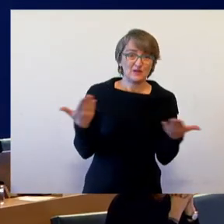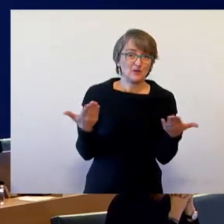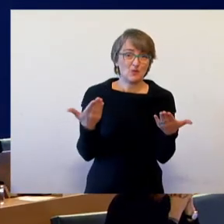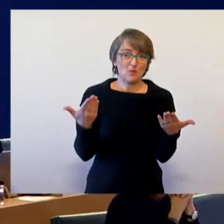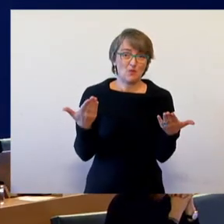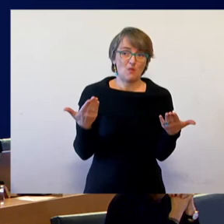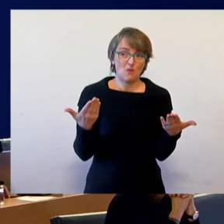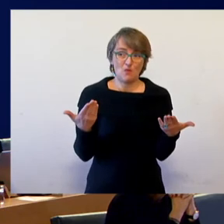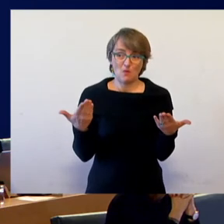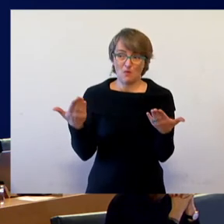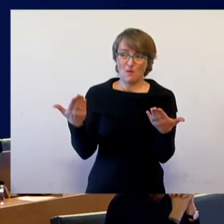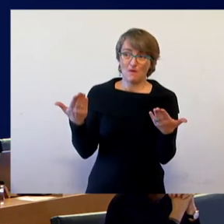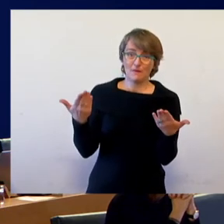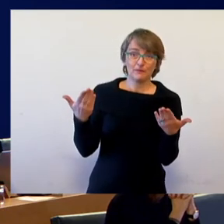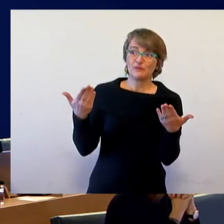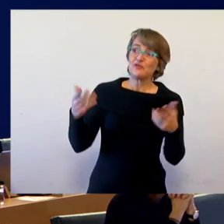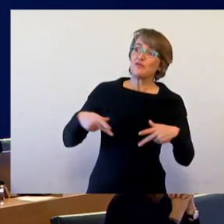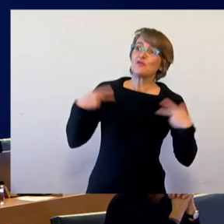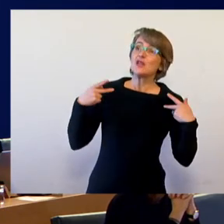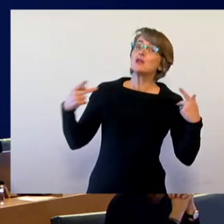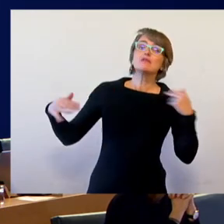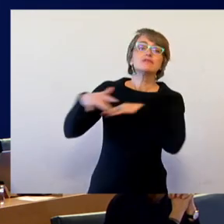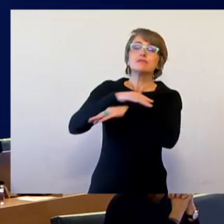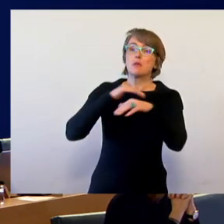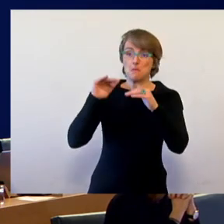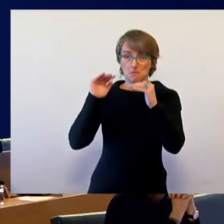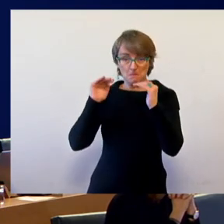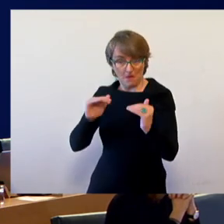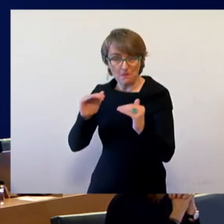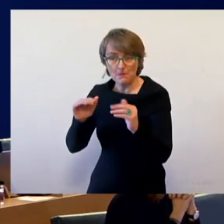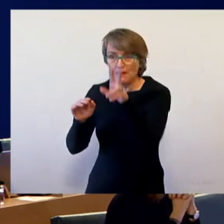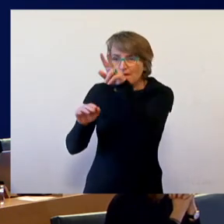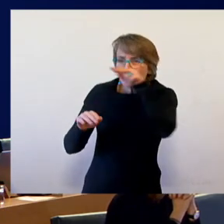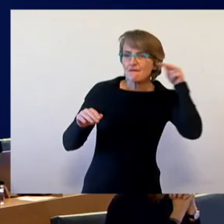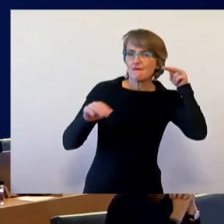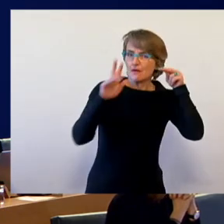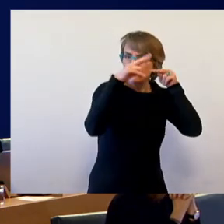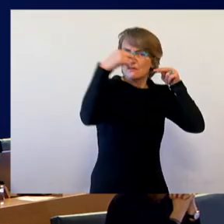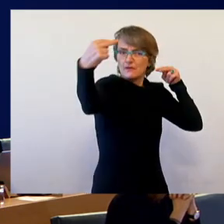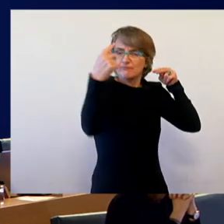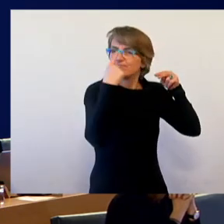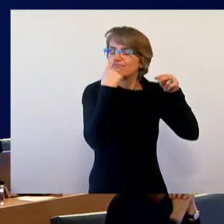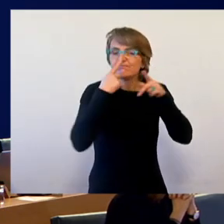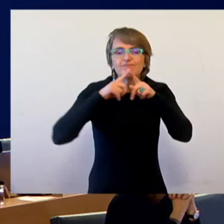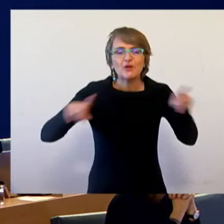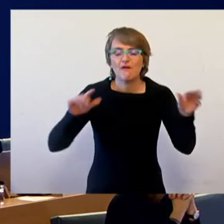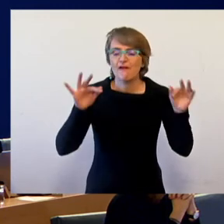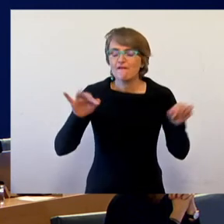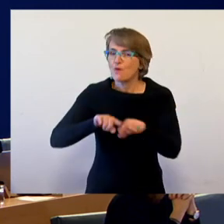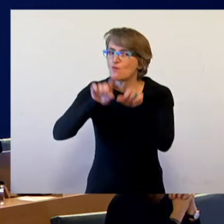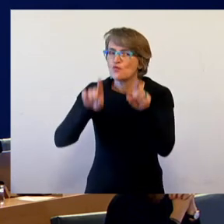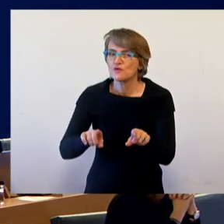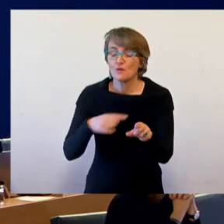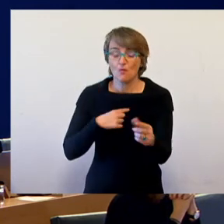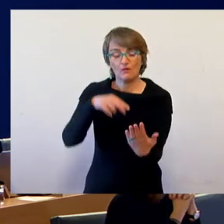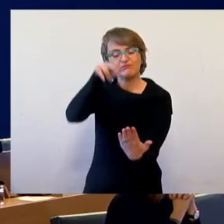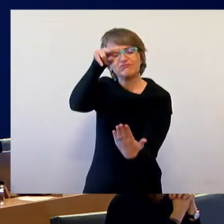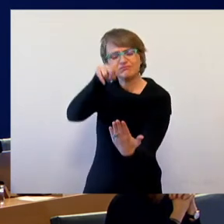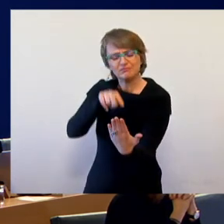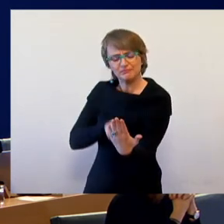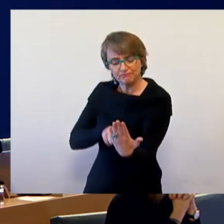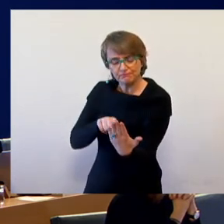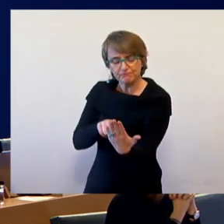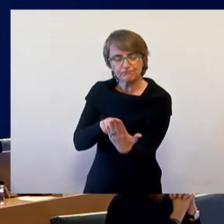ressenti à la lecture de ce budget. Quand je lis ce budget, je vois que la